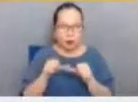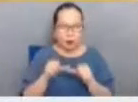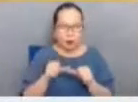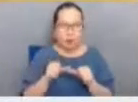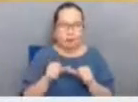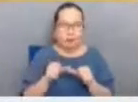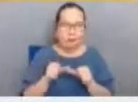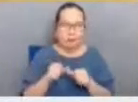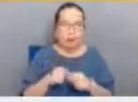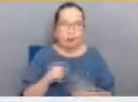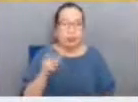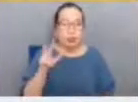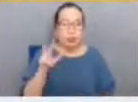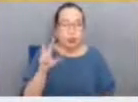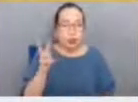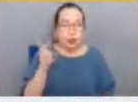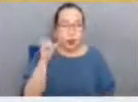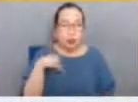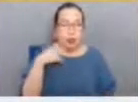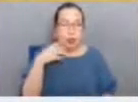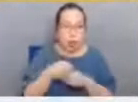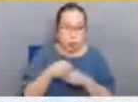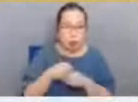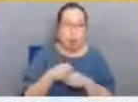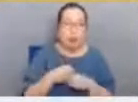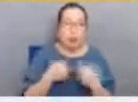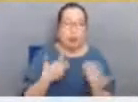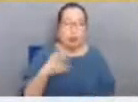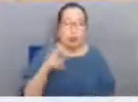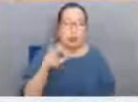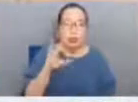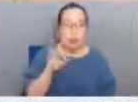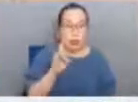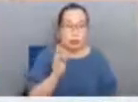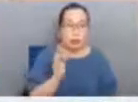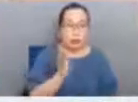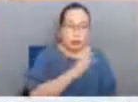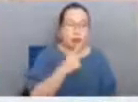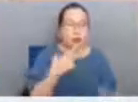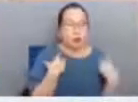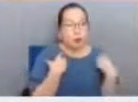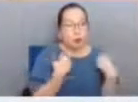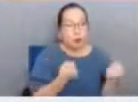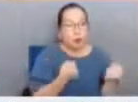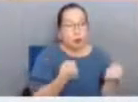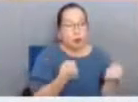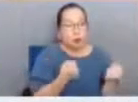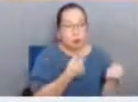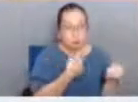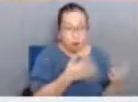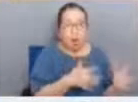Mula naman po, ATV Cebu, maghahati din ng balita si John Arua. John?